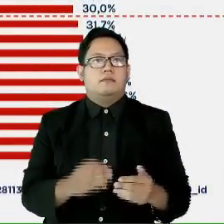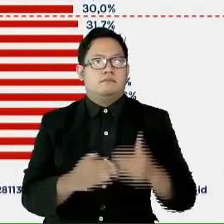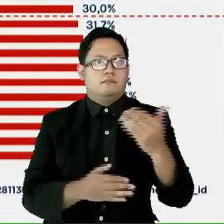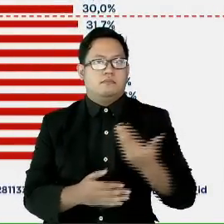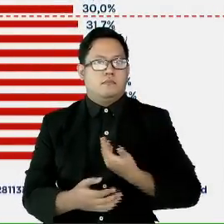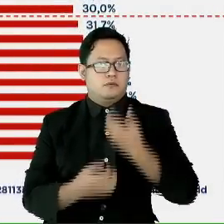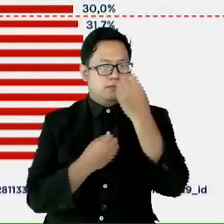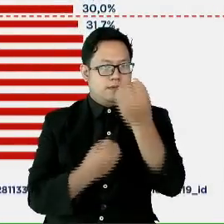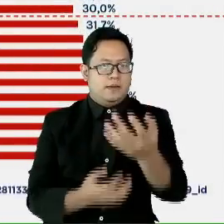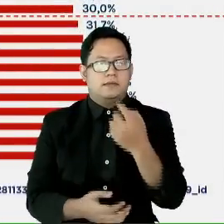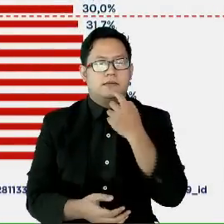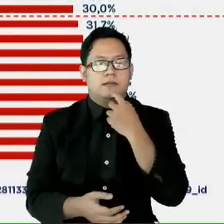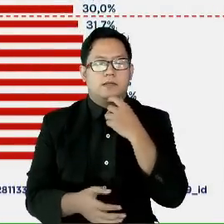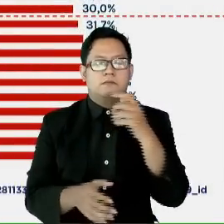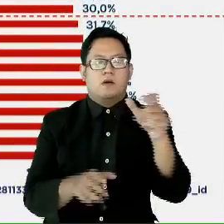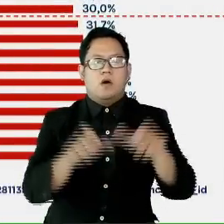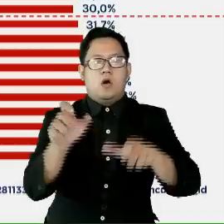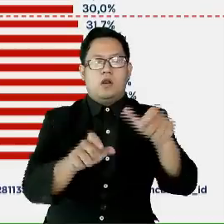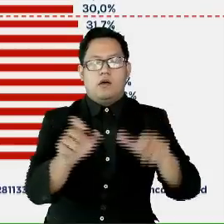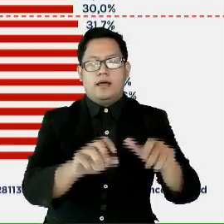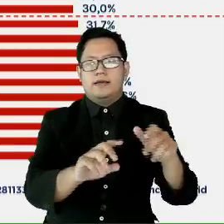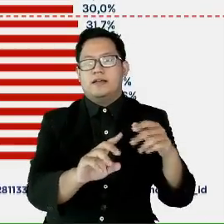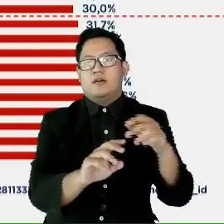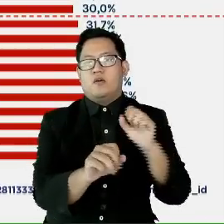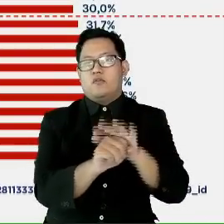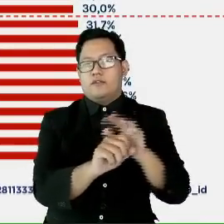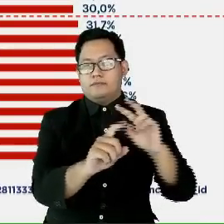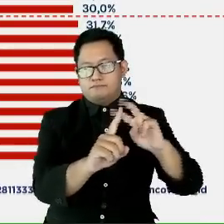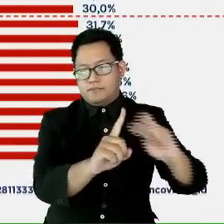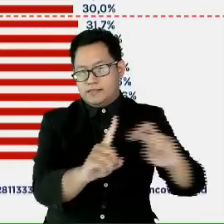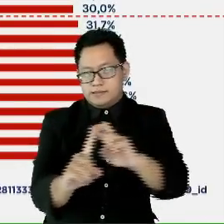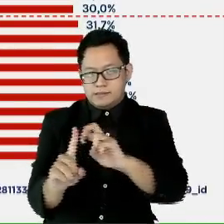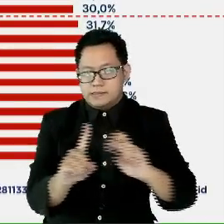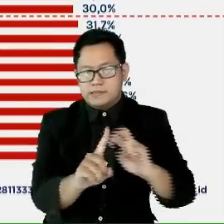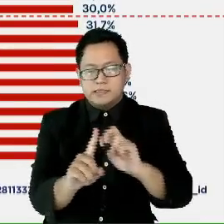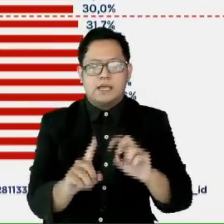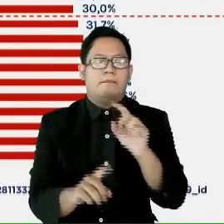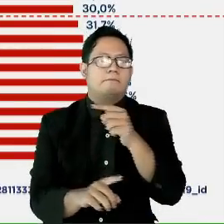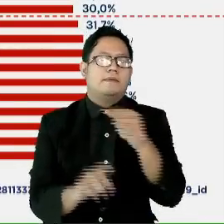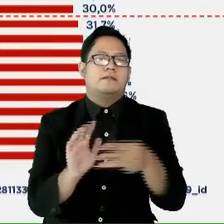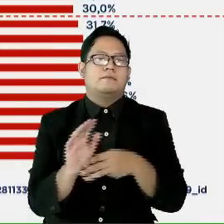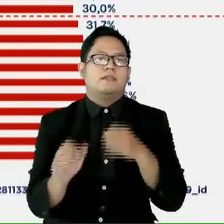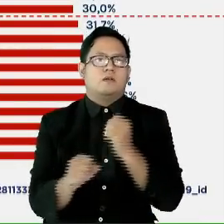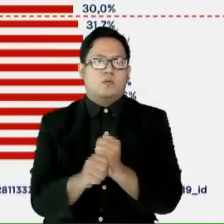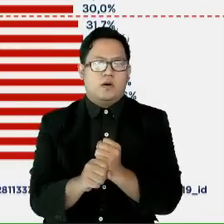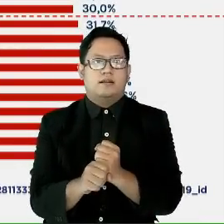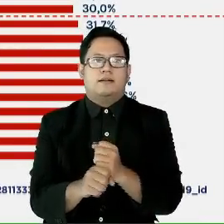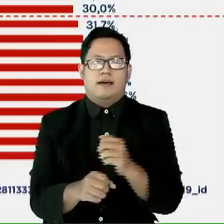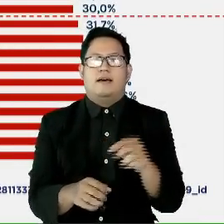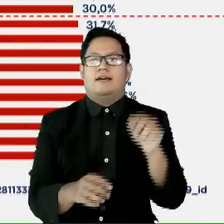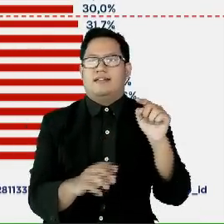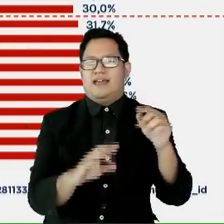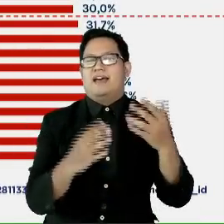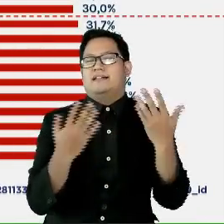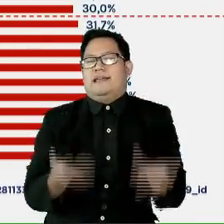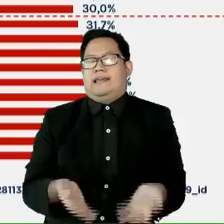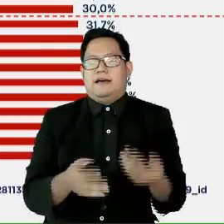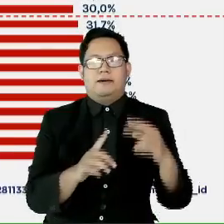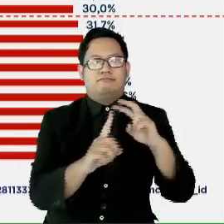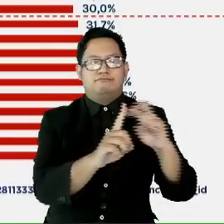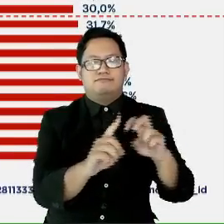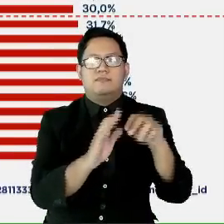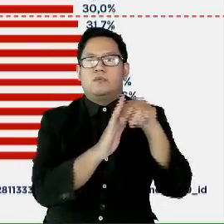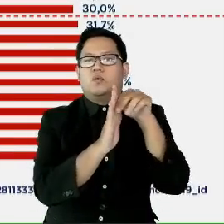dengan jumlah orang yang diperiksa COVID-19 mingguan. Sayangnya jumlah orang yang diperiksa juga mengalami penurunan.